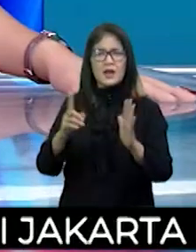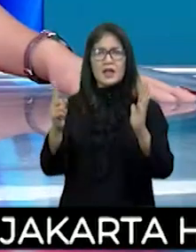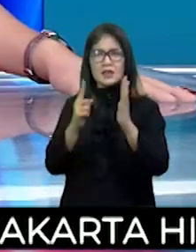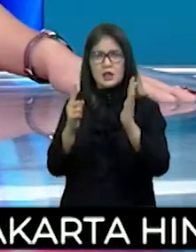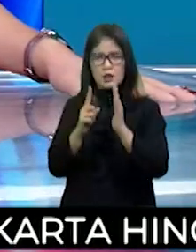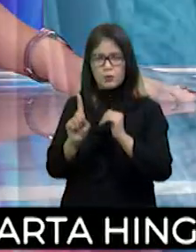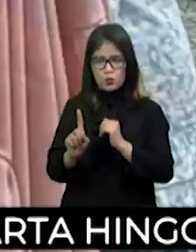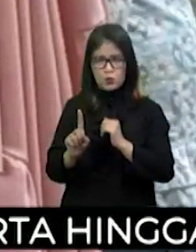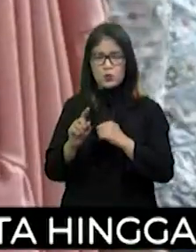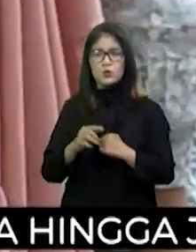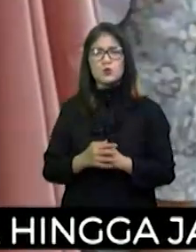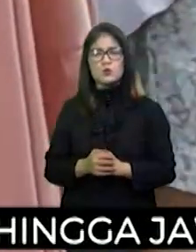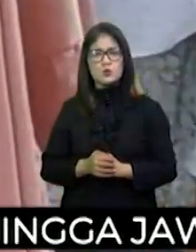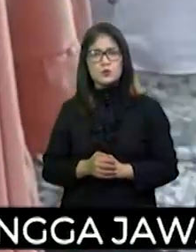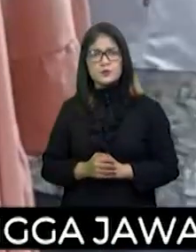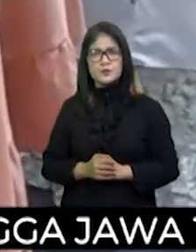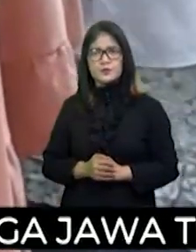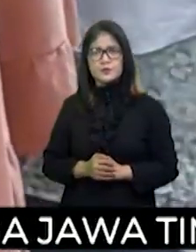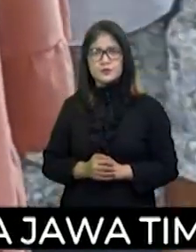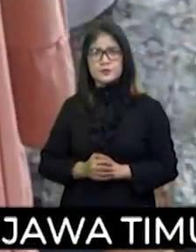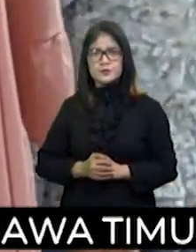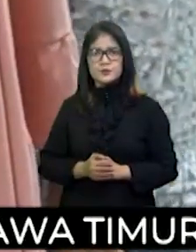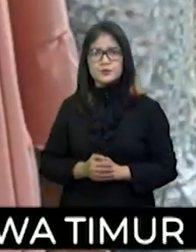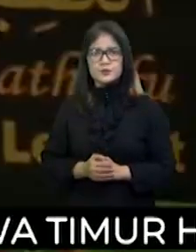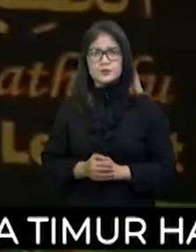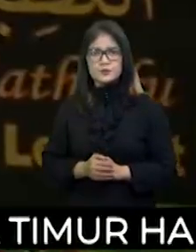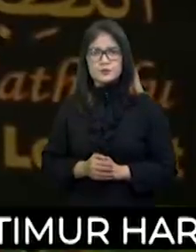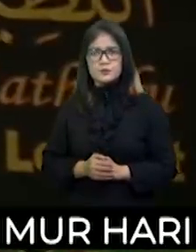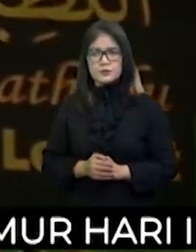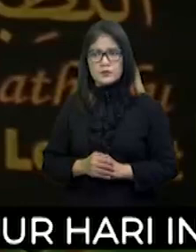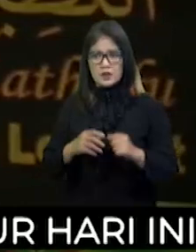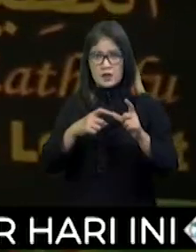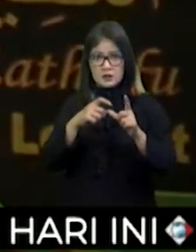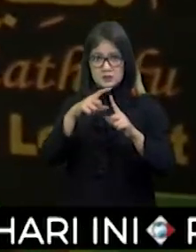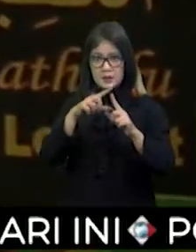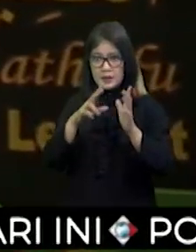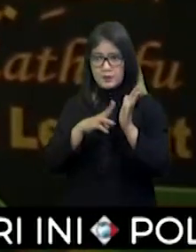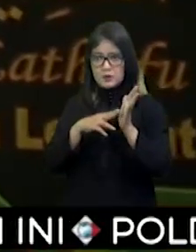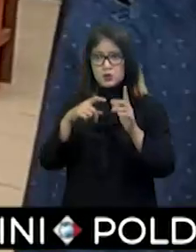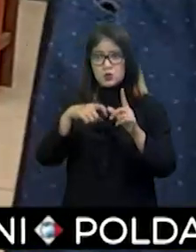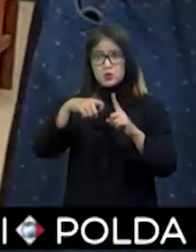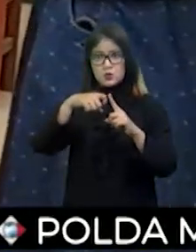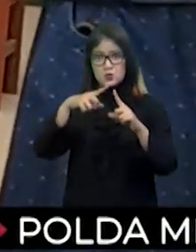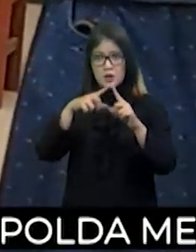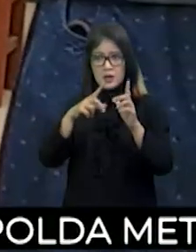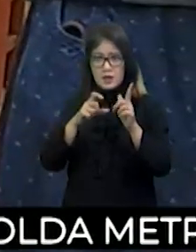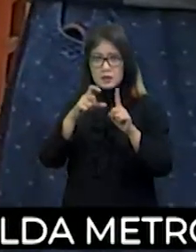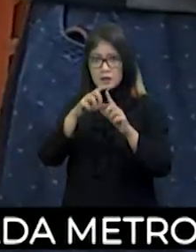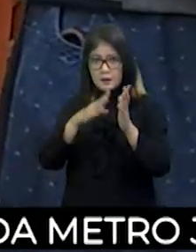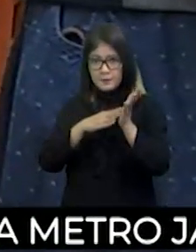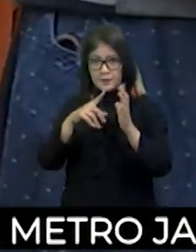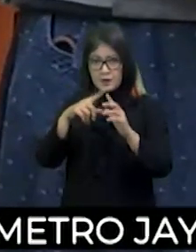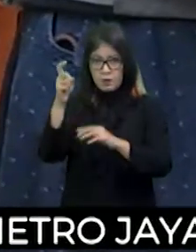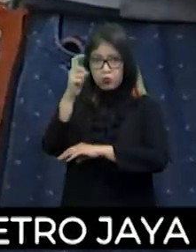muka ratusan siswa dan guru SDN Sukadamai 2 Kota Bogor Jawa Barat menjalani tes VCR